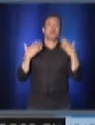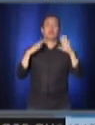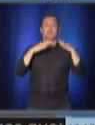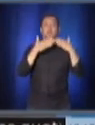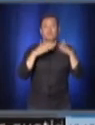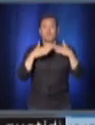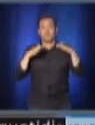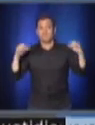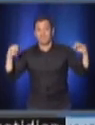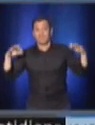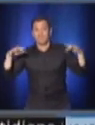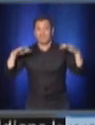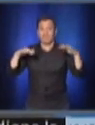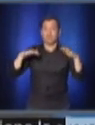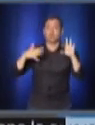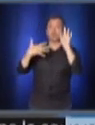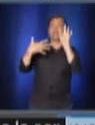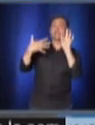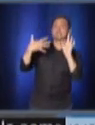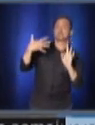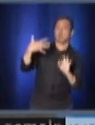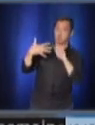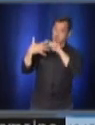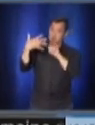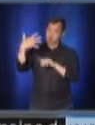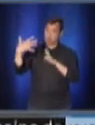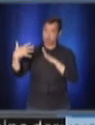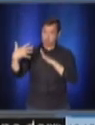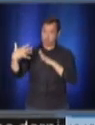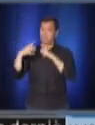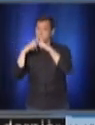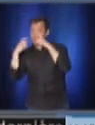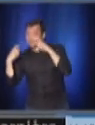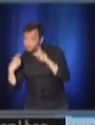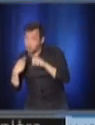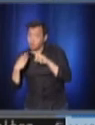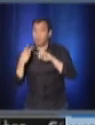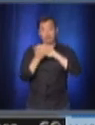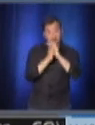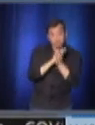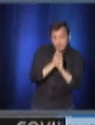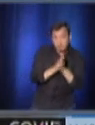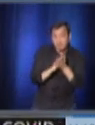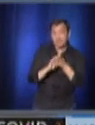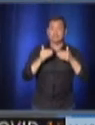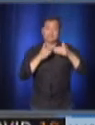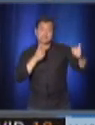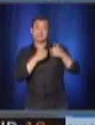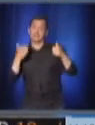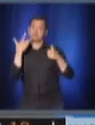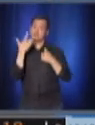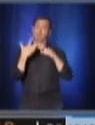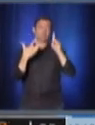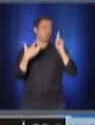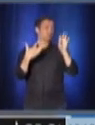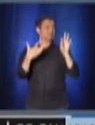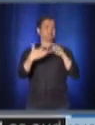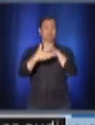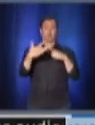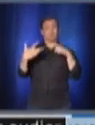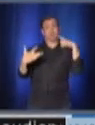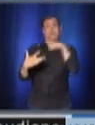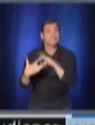dire port du masque, lavage de mains, puis distanciation de 2 mètres. C'est pas compliqué, distanciation de